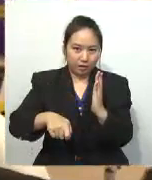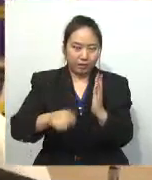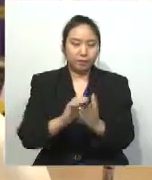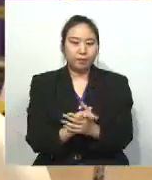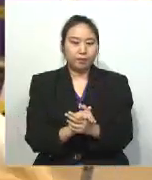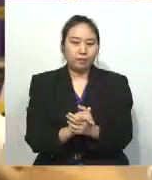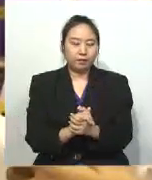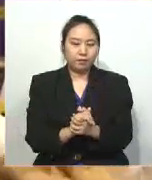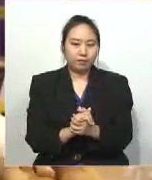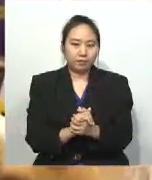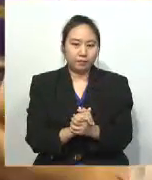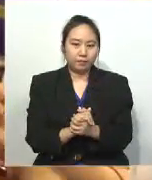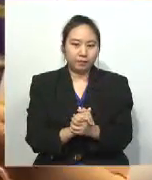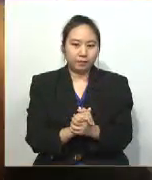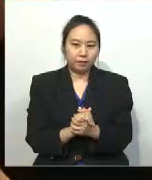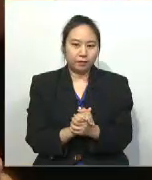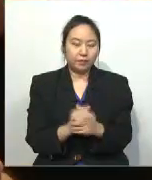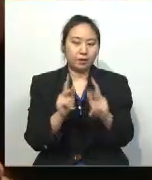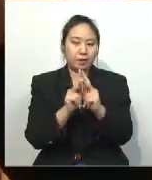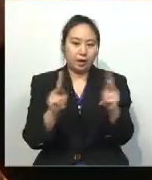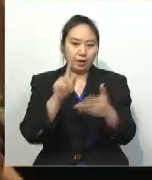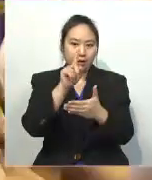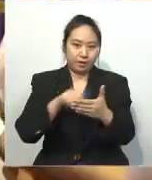นายธวัชชัยเทิดเผ่าไทยคณะกรรม